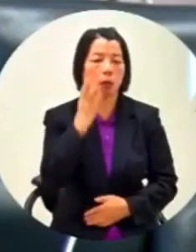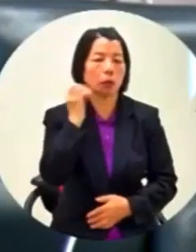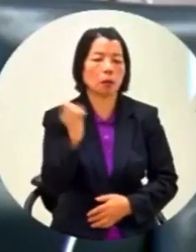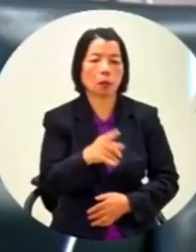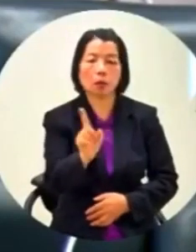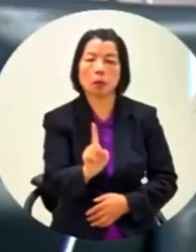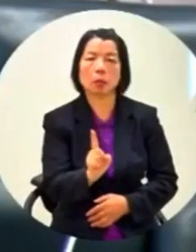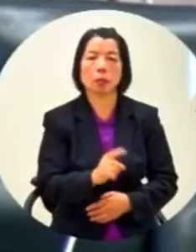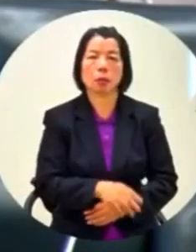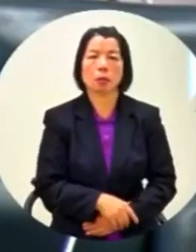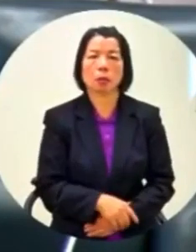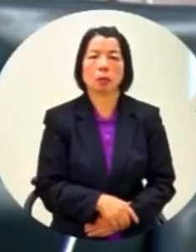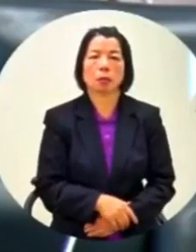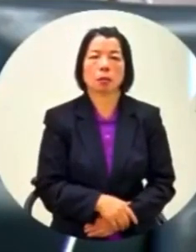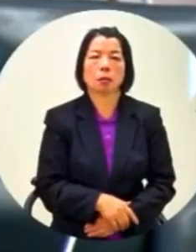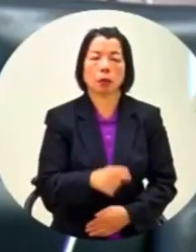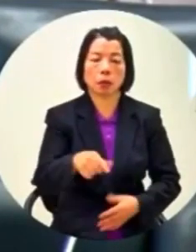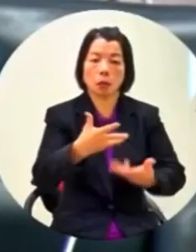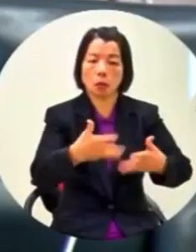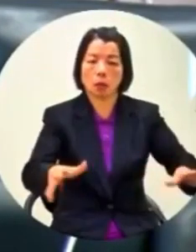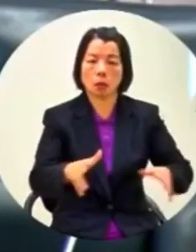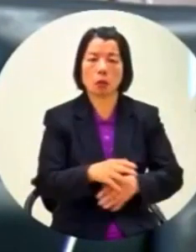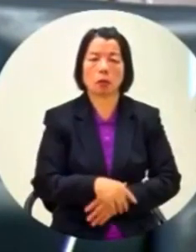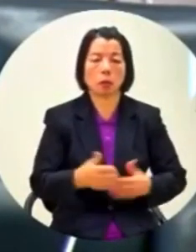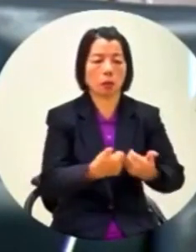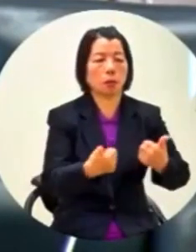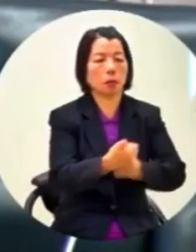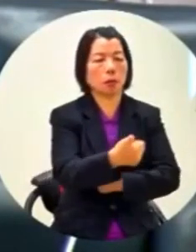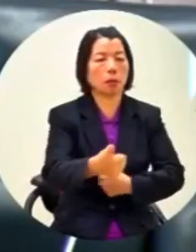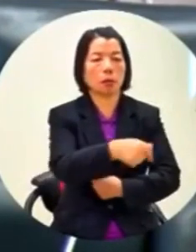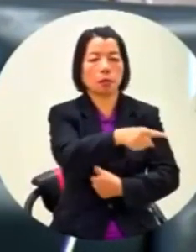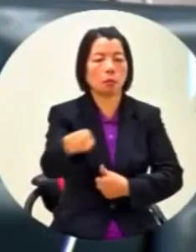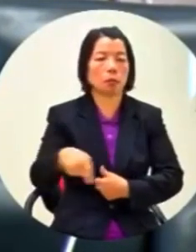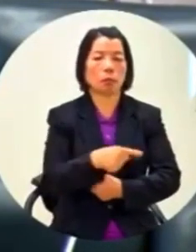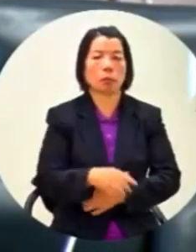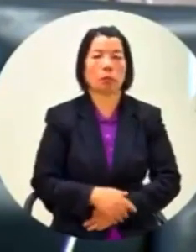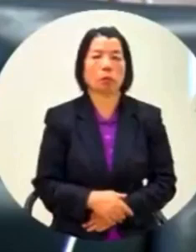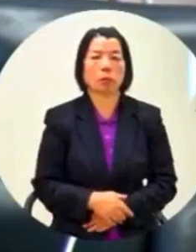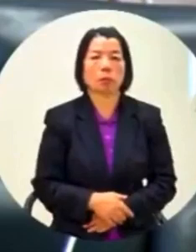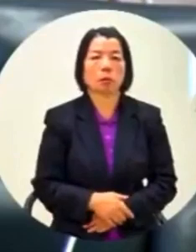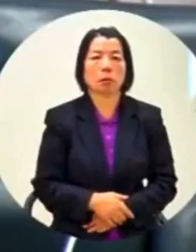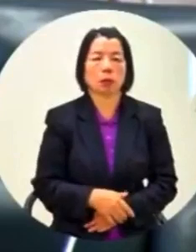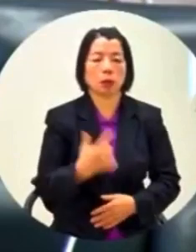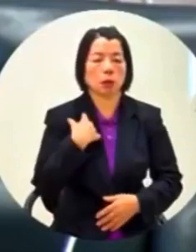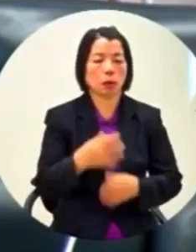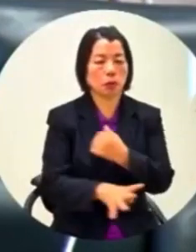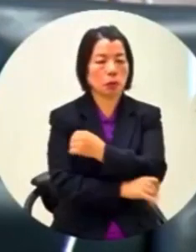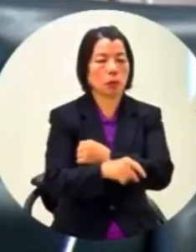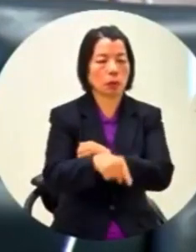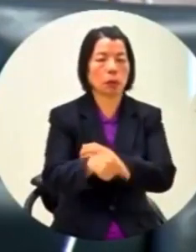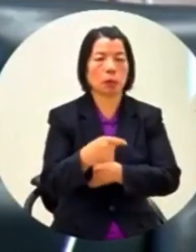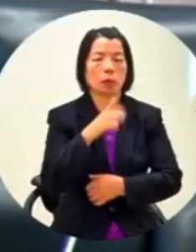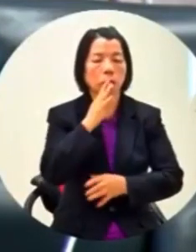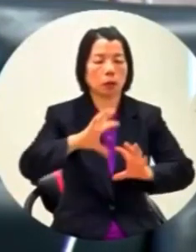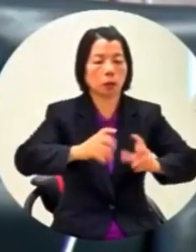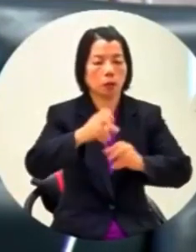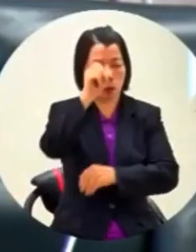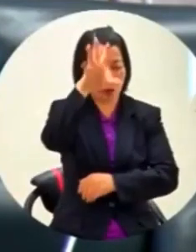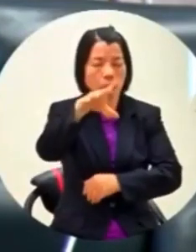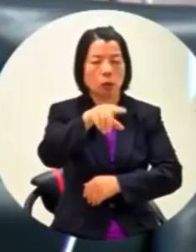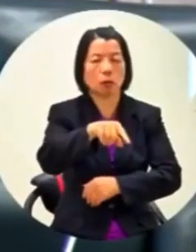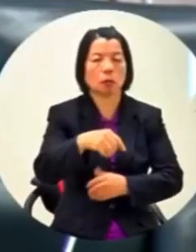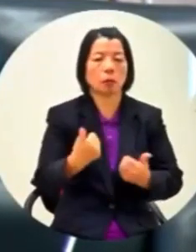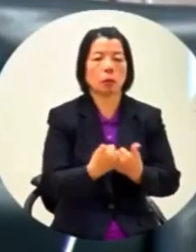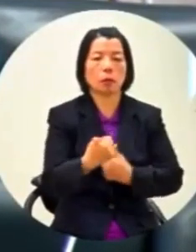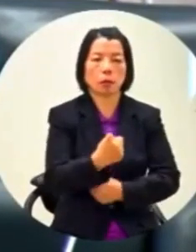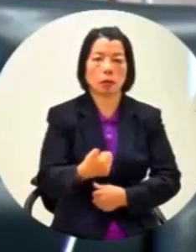然在这么多席的议员里面有人竟然基本上全部都是国民党籍的议员，